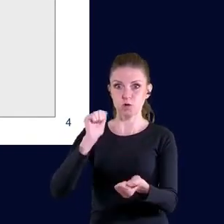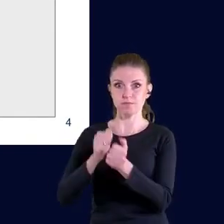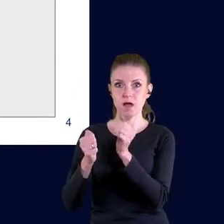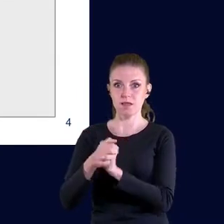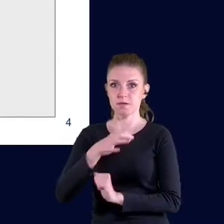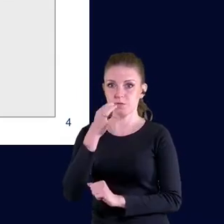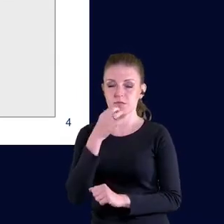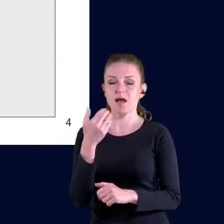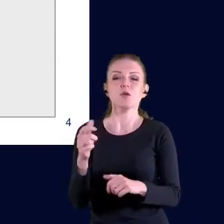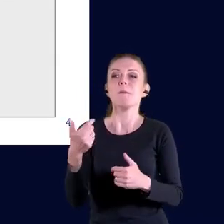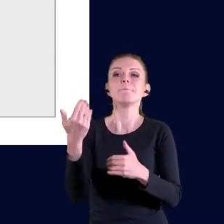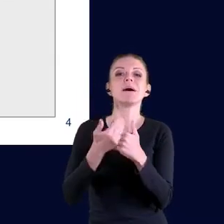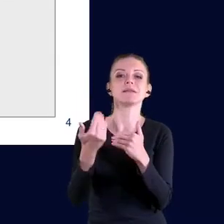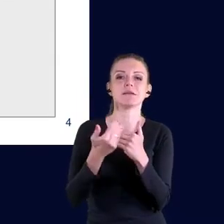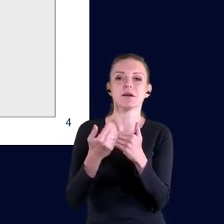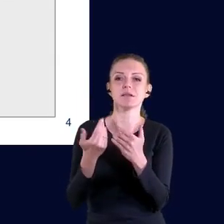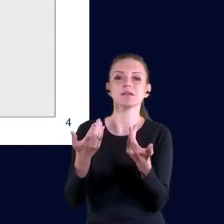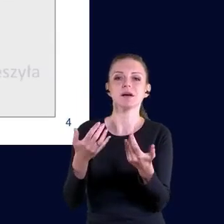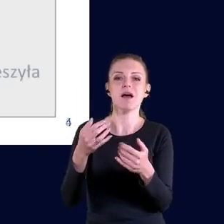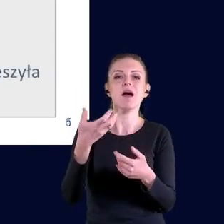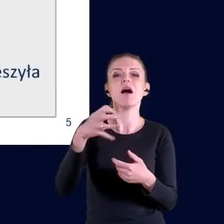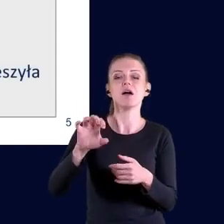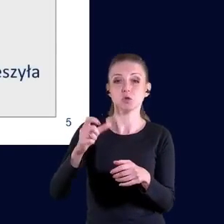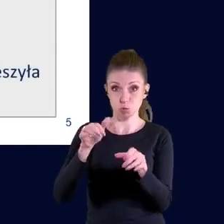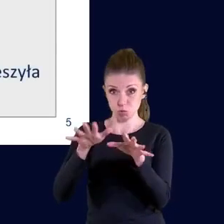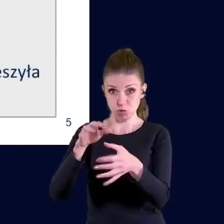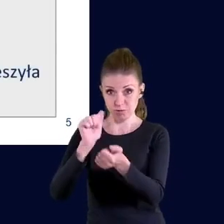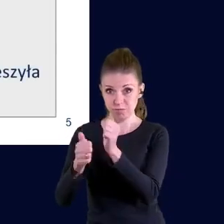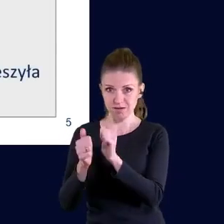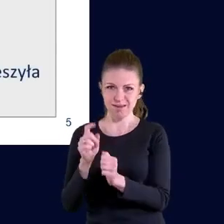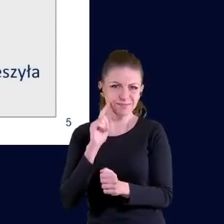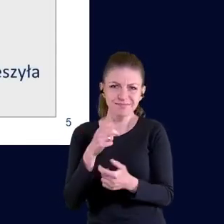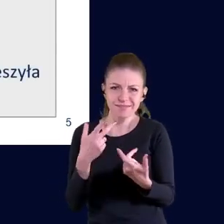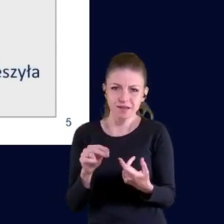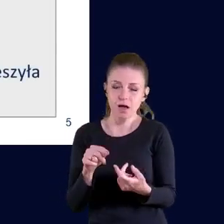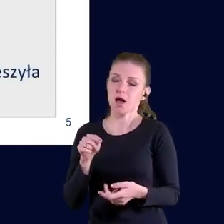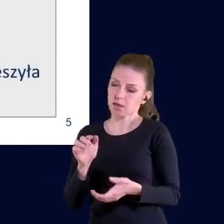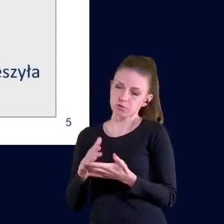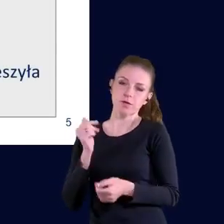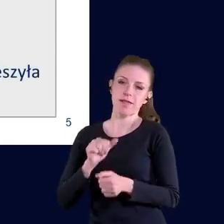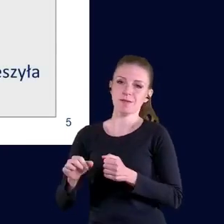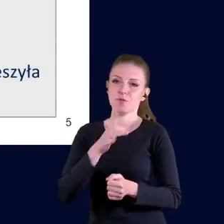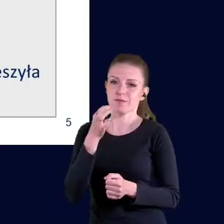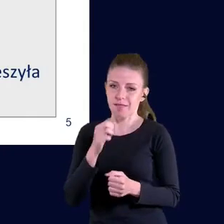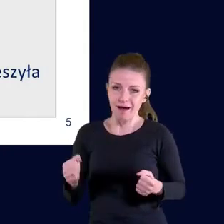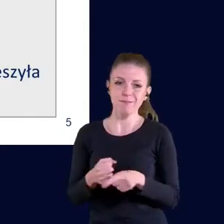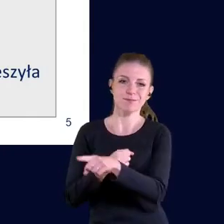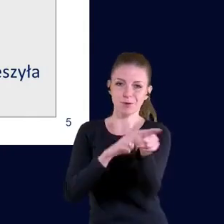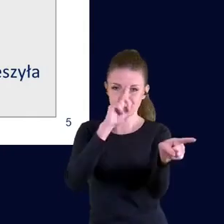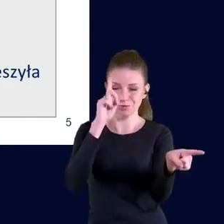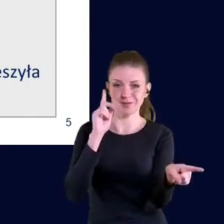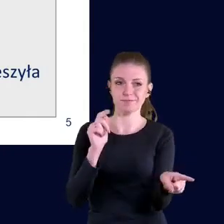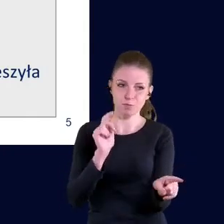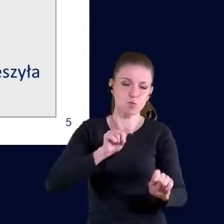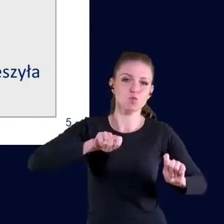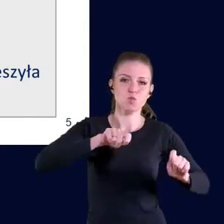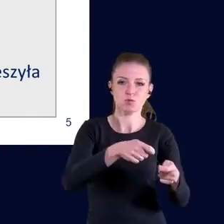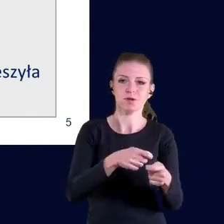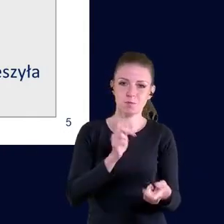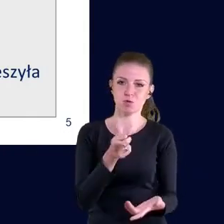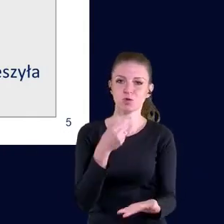matematyka i na następnym slajdzie Bardzo proszę Zobaczymy jak wprowadzenie